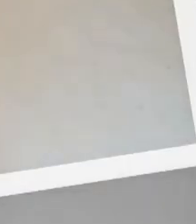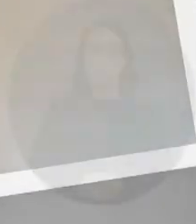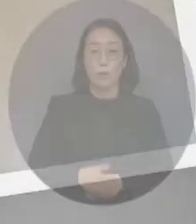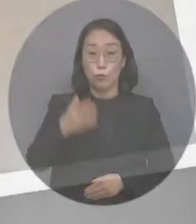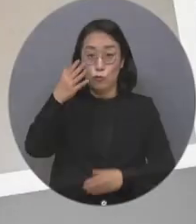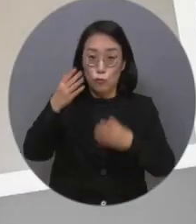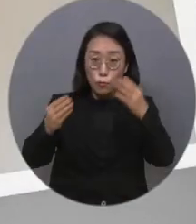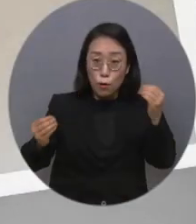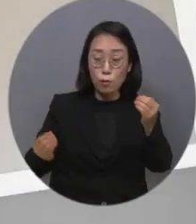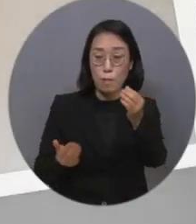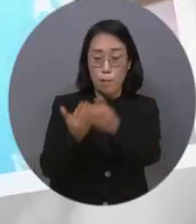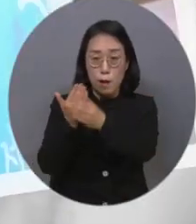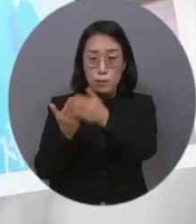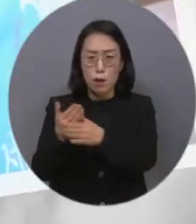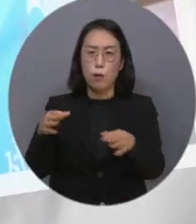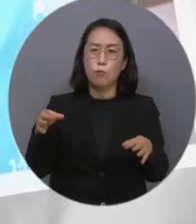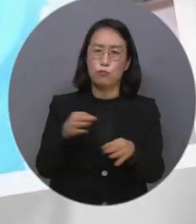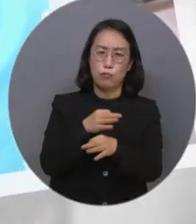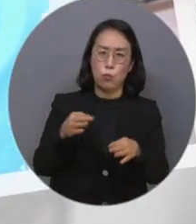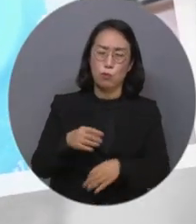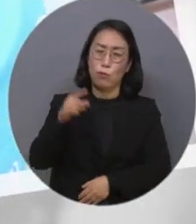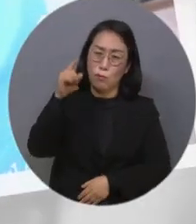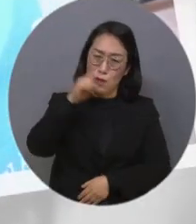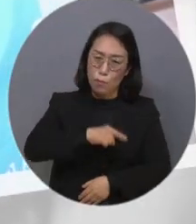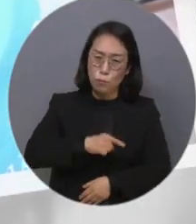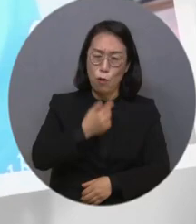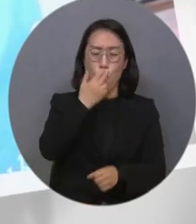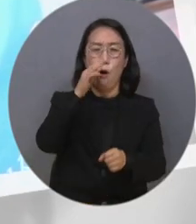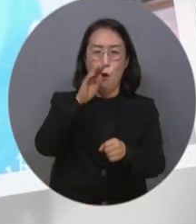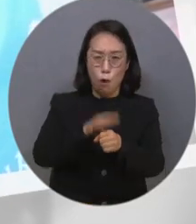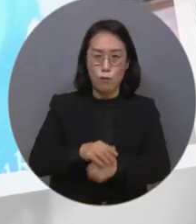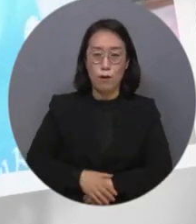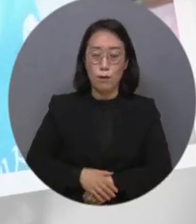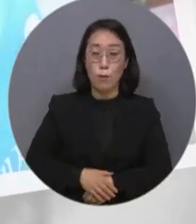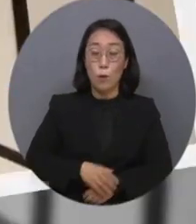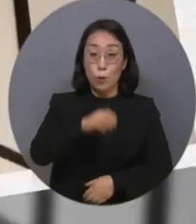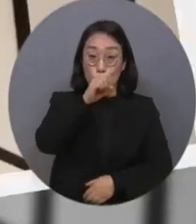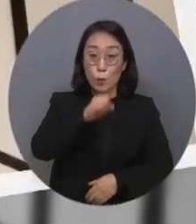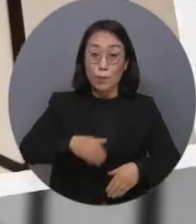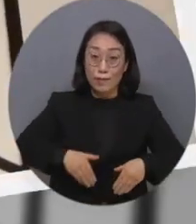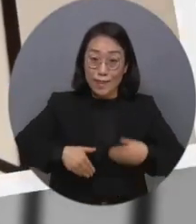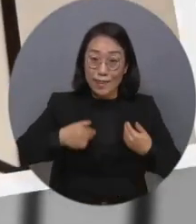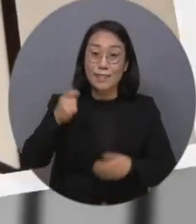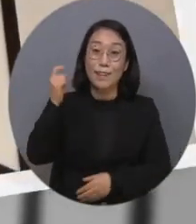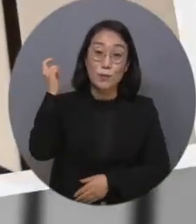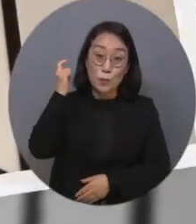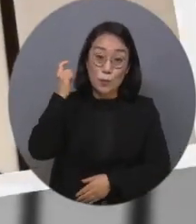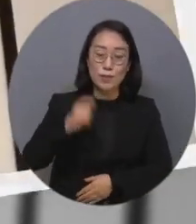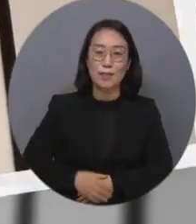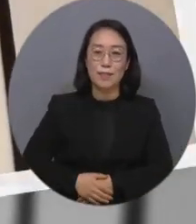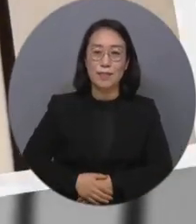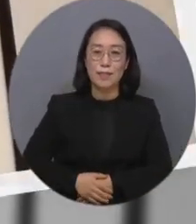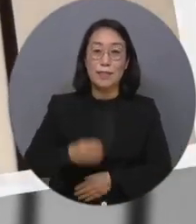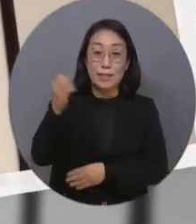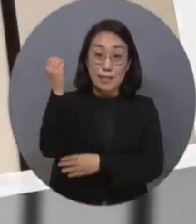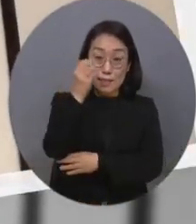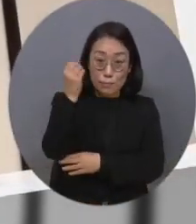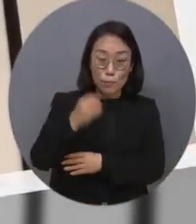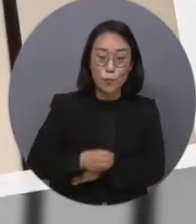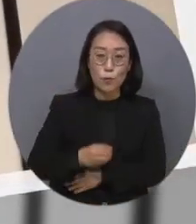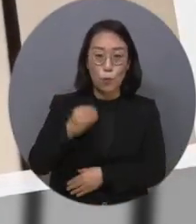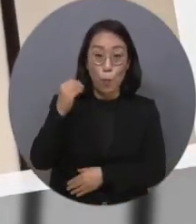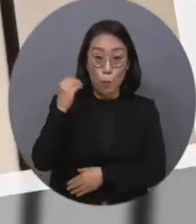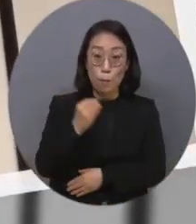우리 주변에서 일어나는 불공정한 사례부터 억울한 사연, 따뜻한 미담까지 장애인신문과 웰페어